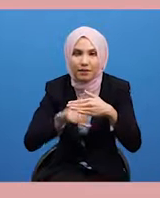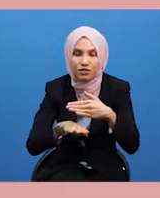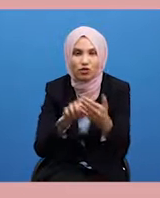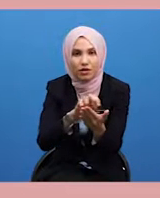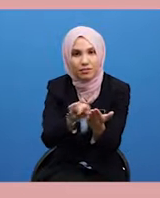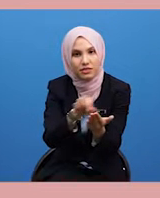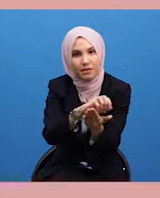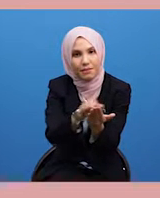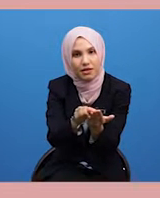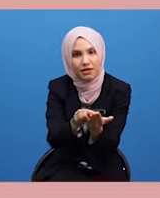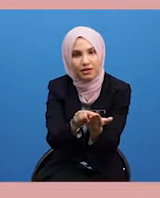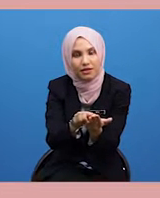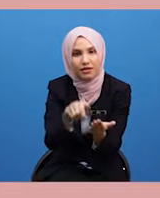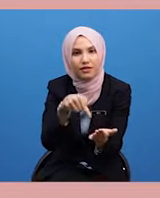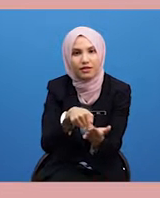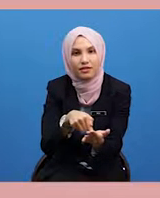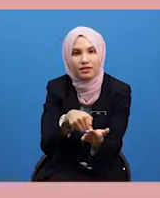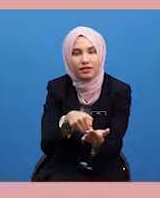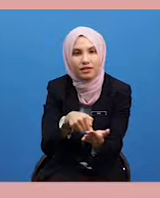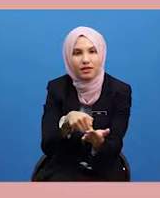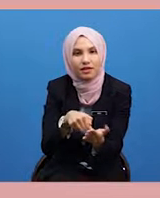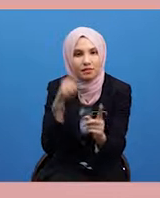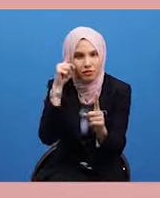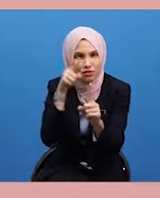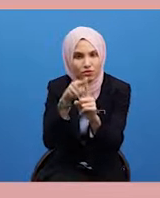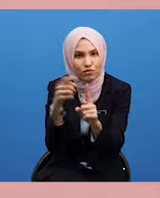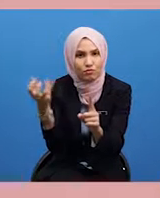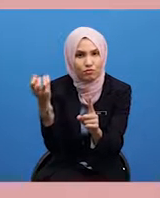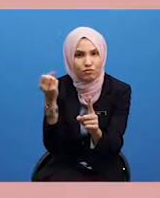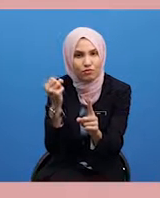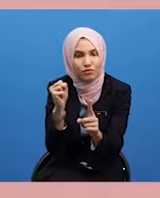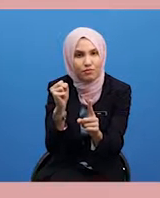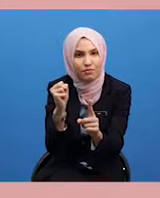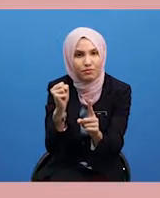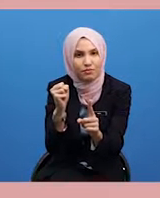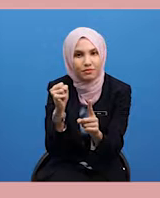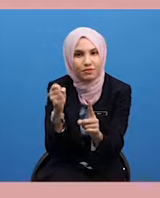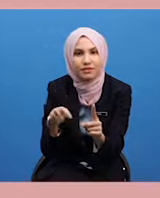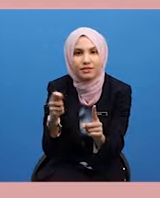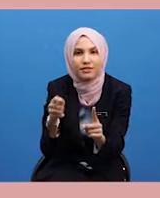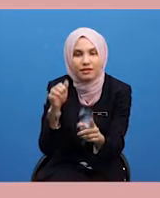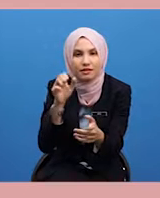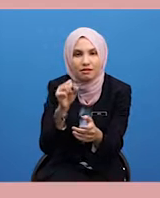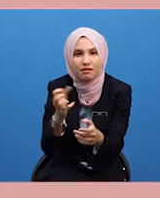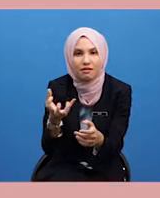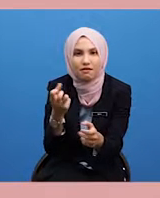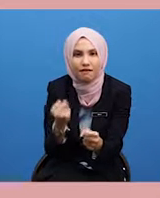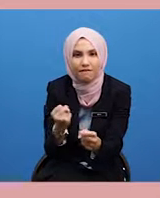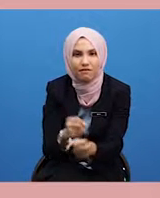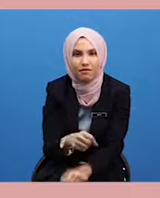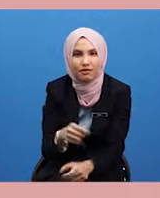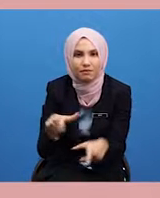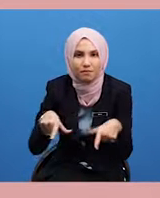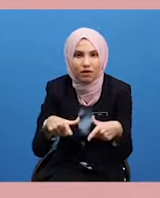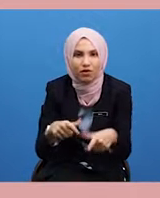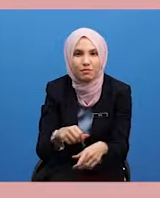benih. Hal ini bertujuan bagi melembutkan permukaan testa yang keras. Ini boleh